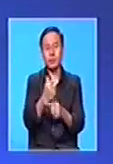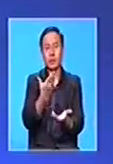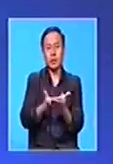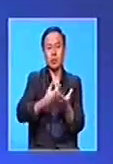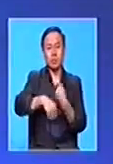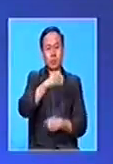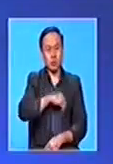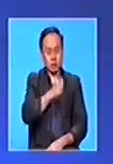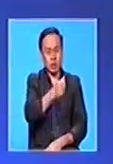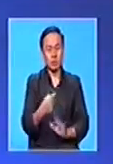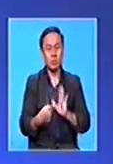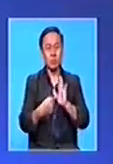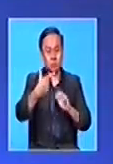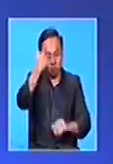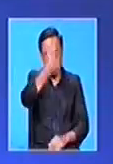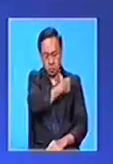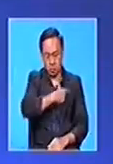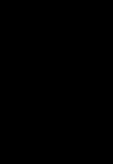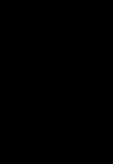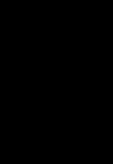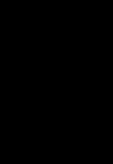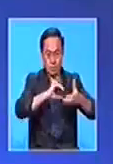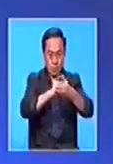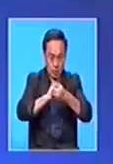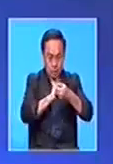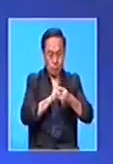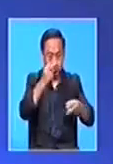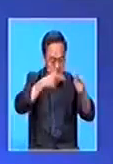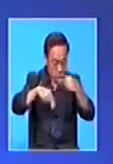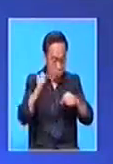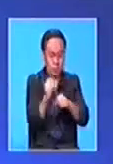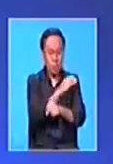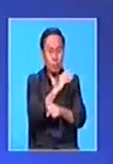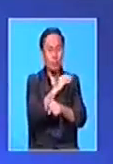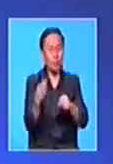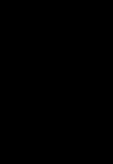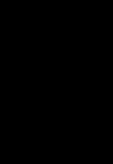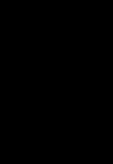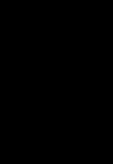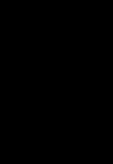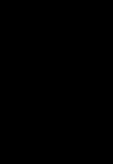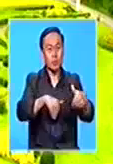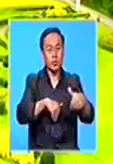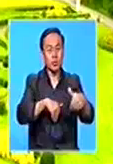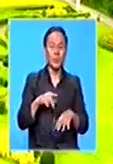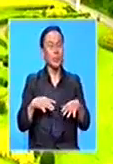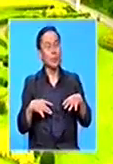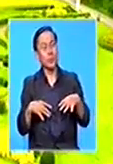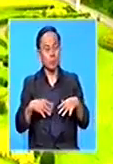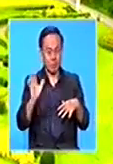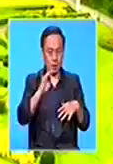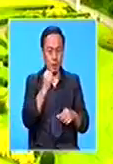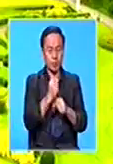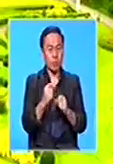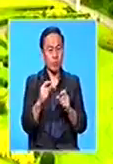มานานหลายปีแล้วหลายสิบปีแล้วด้วยนะครับดูแลต้นทางกลางทางปลายทางเพราะว่าพี่หัวทรงสั่ง